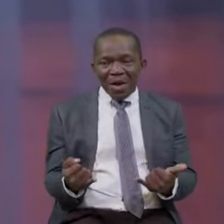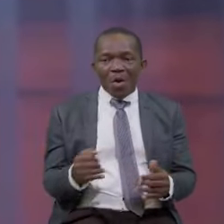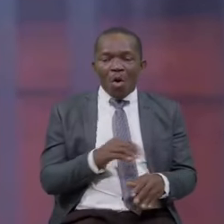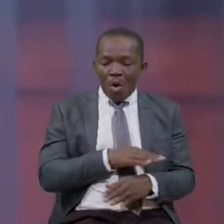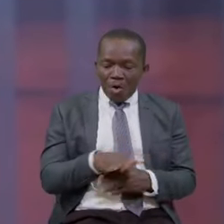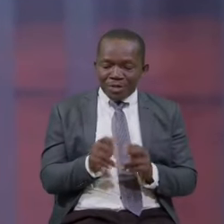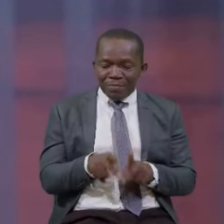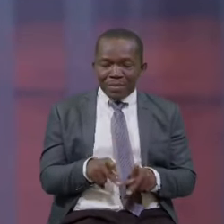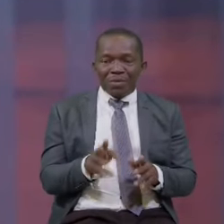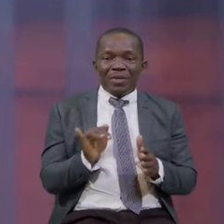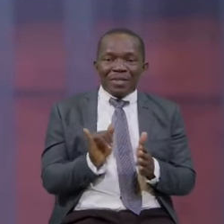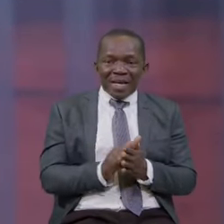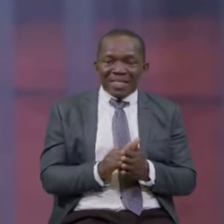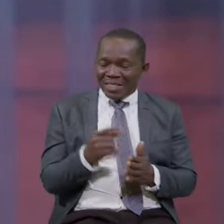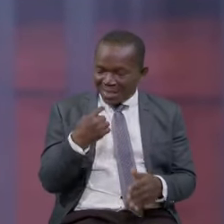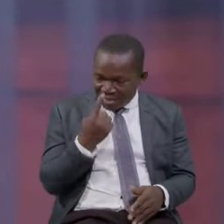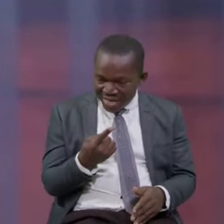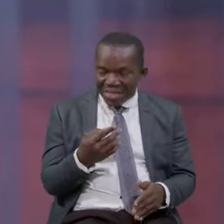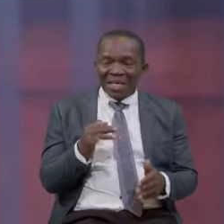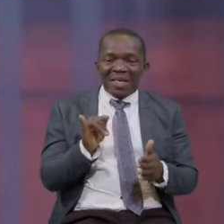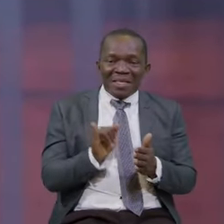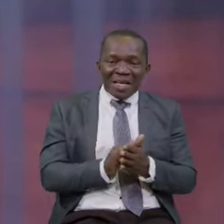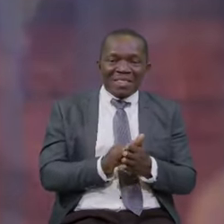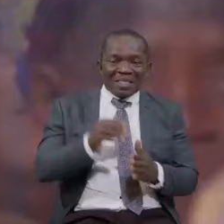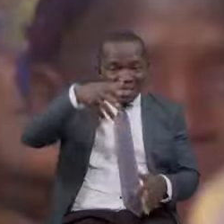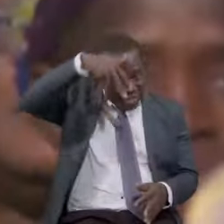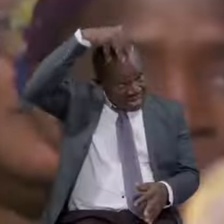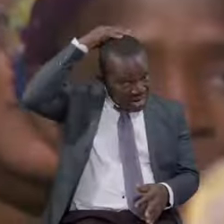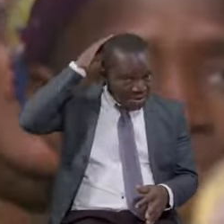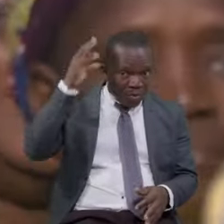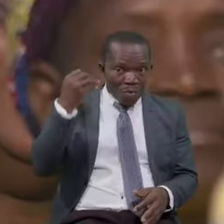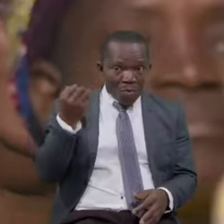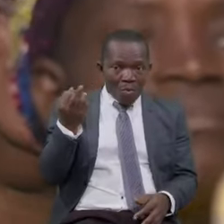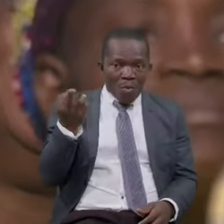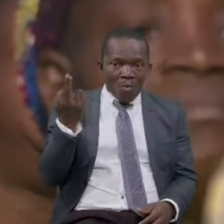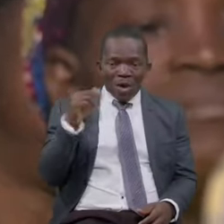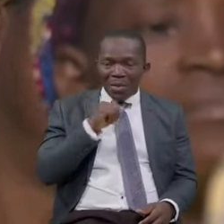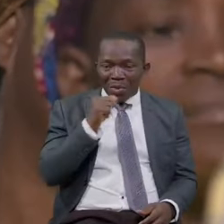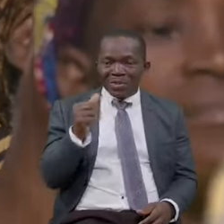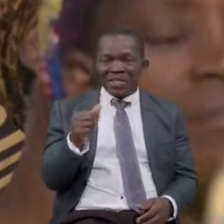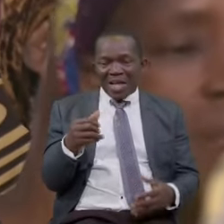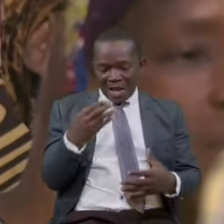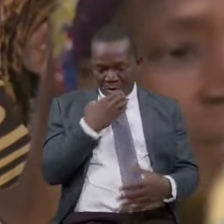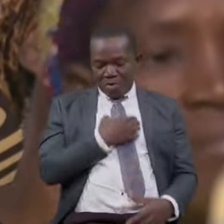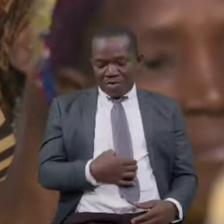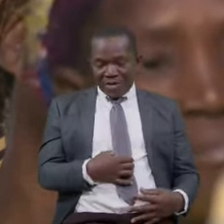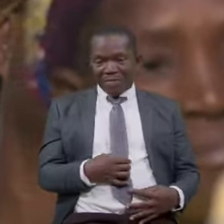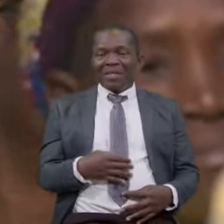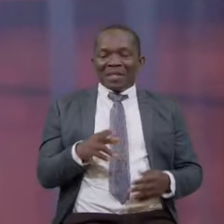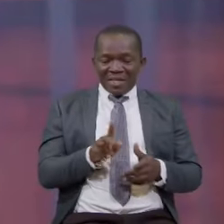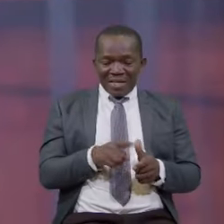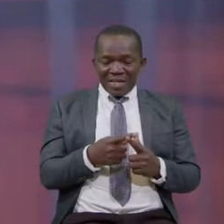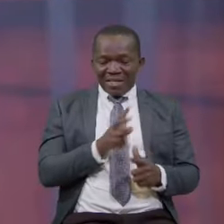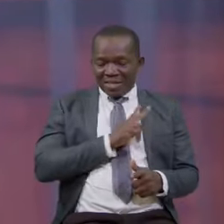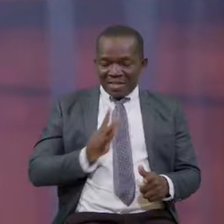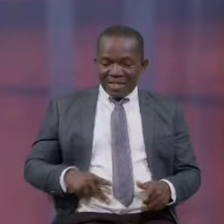faim c'est pourquoi ils n'ont pas mangé d'avniel est-ce que tu peux essayer ta chance alors on les a jeté dedans et